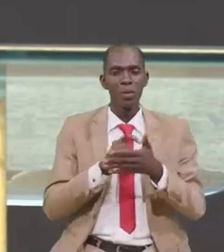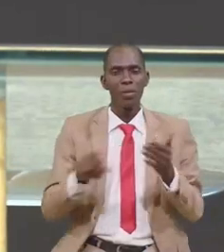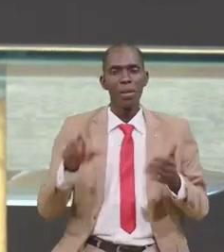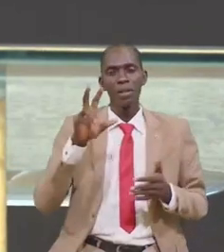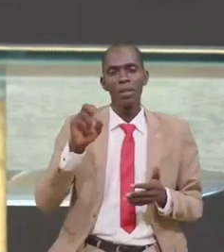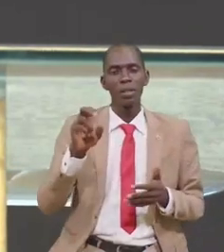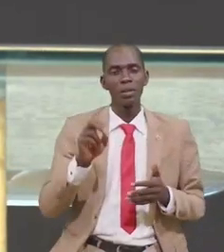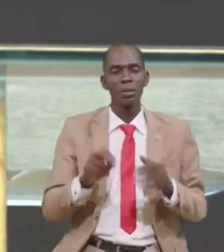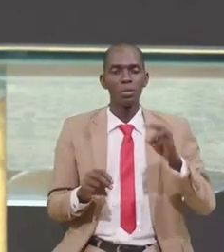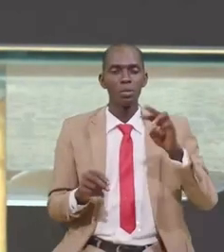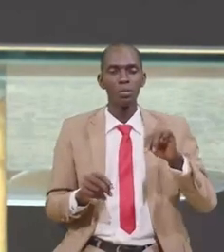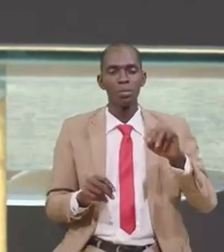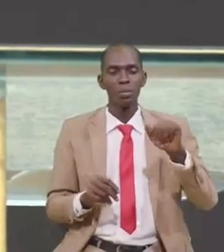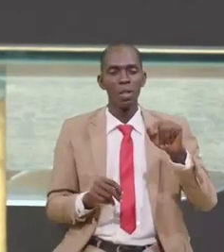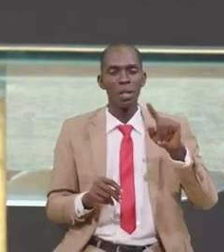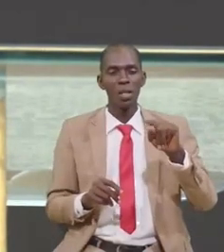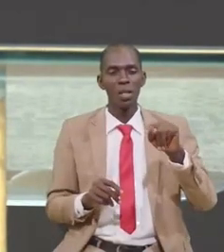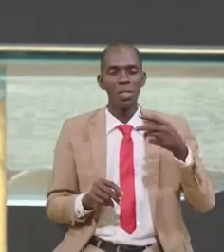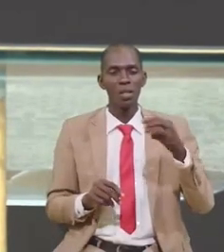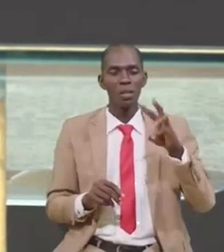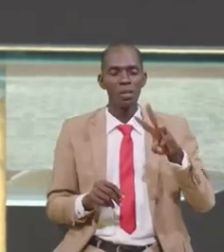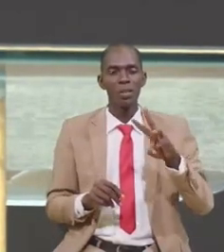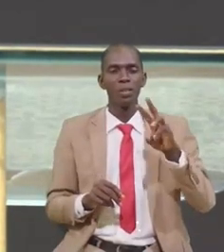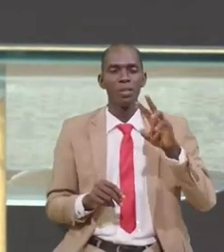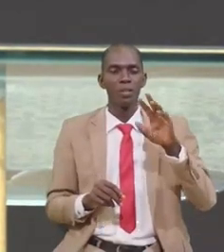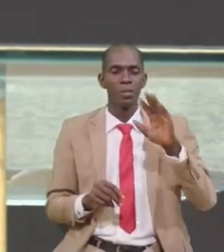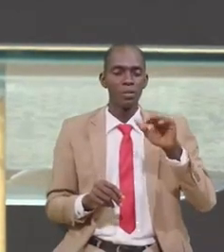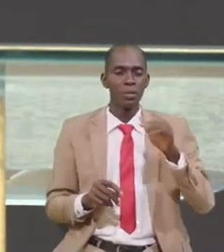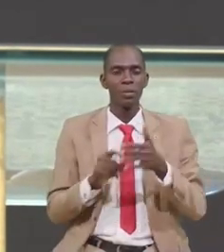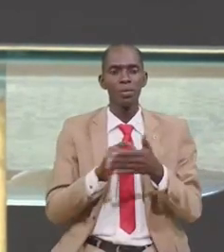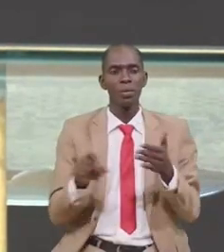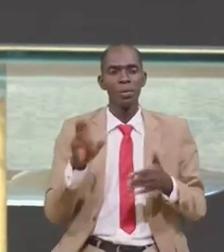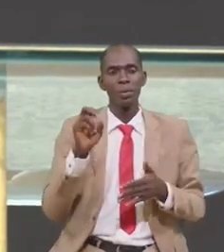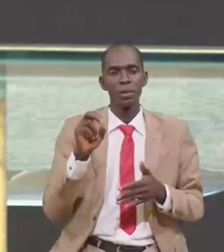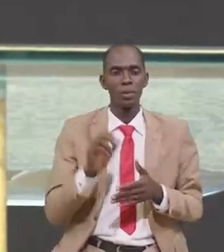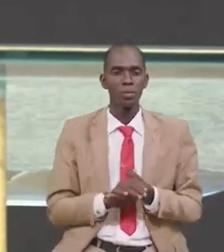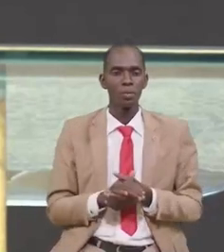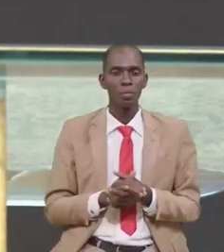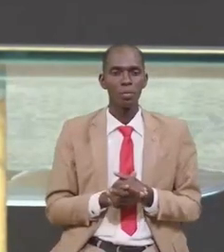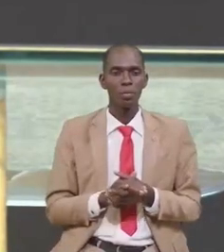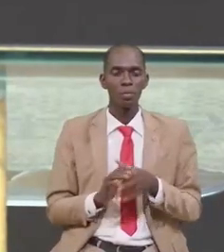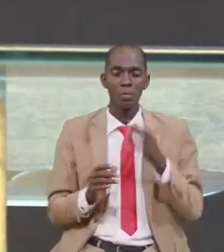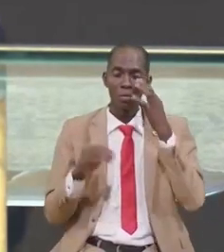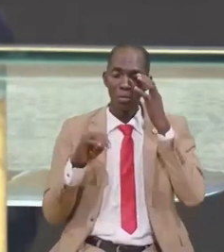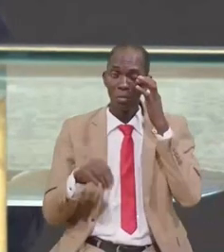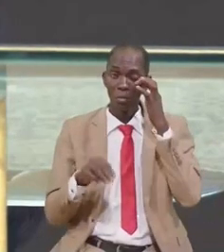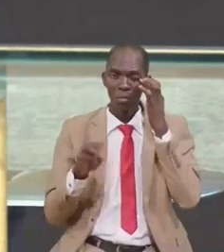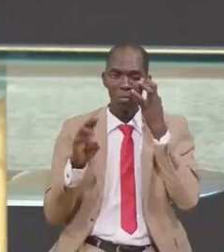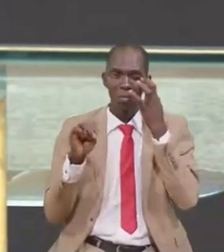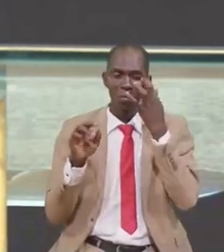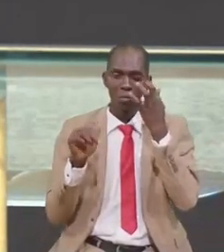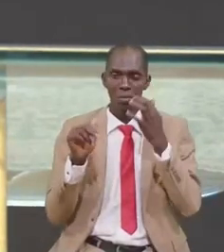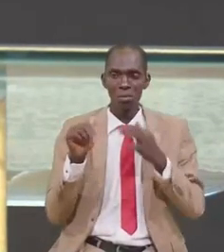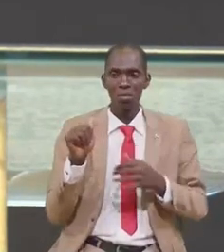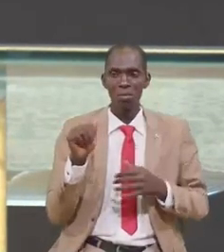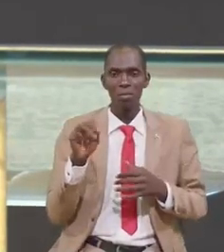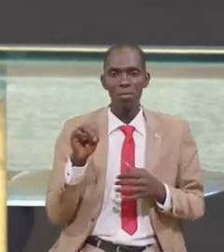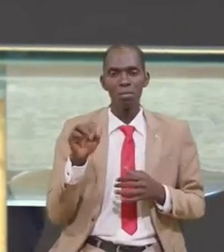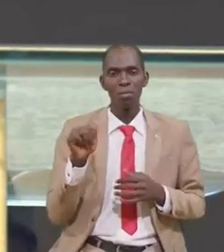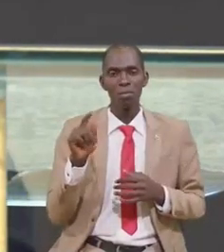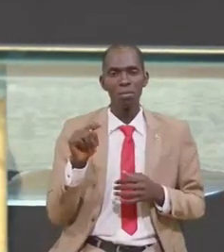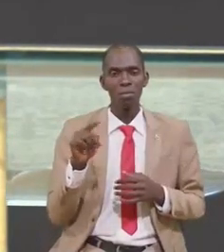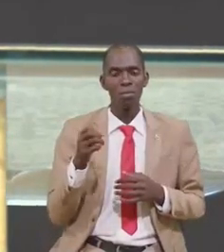15. Voilà le verset 30. Matthieu chapitre 15. Le verset